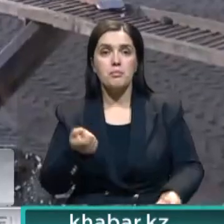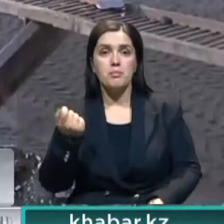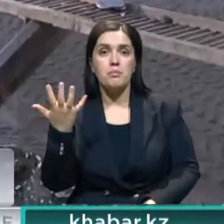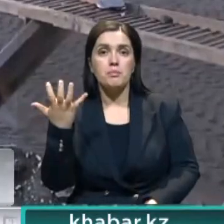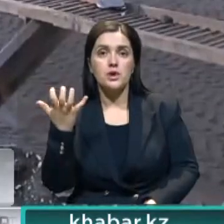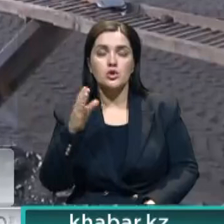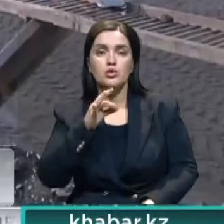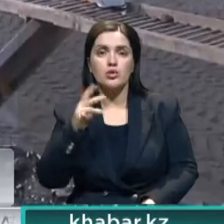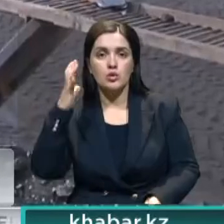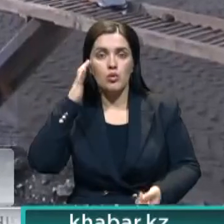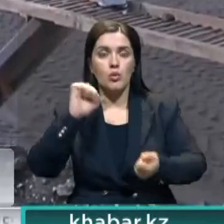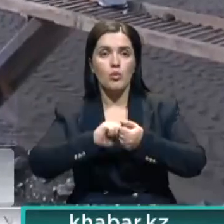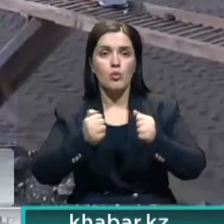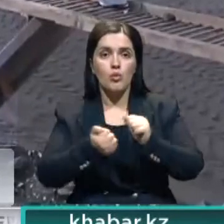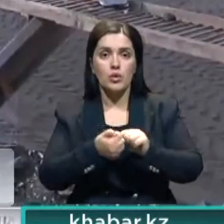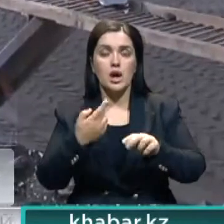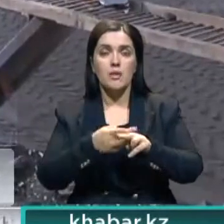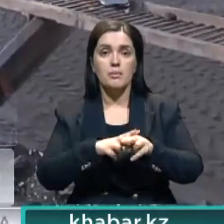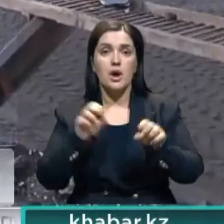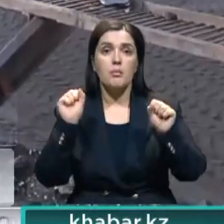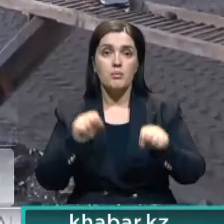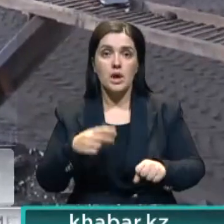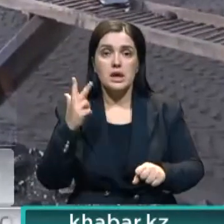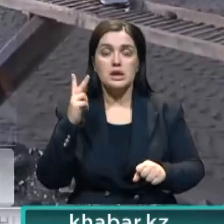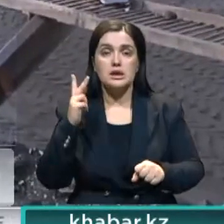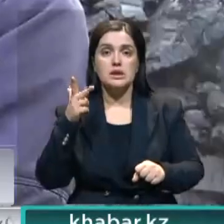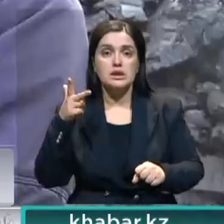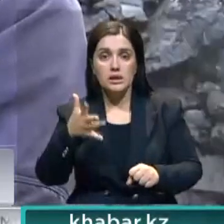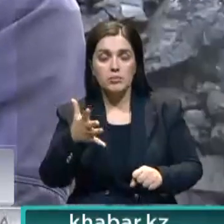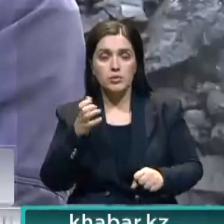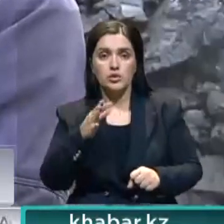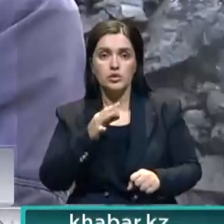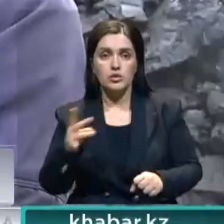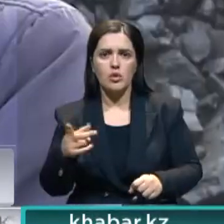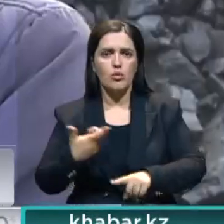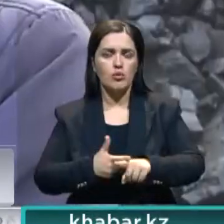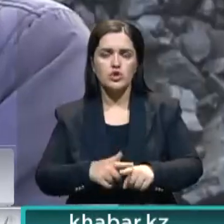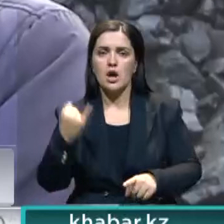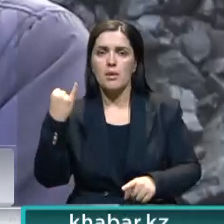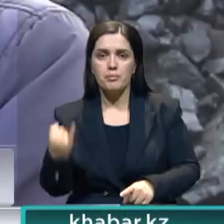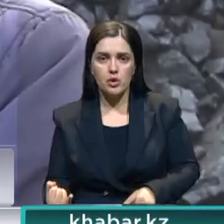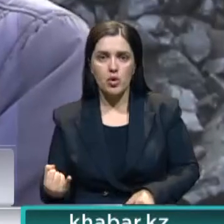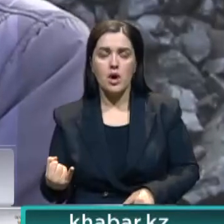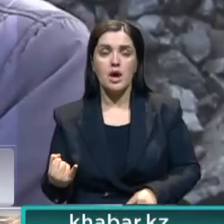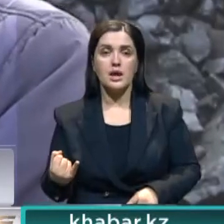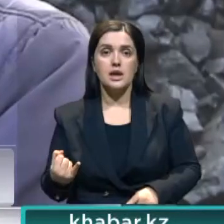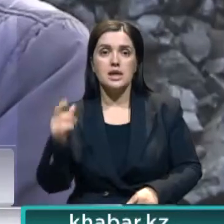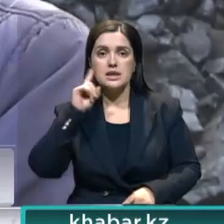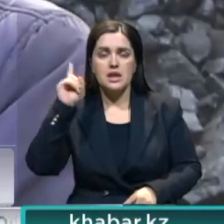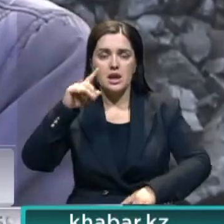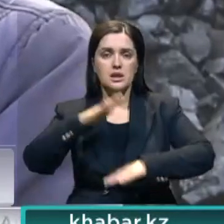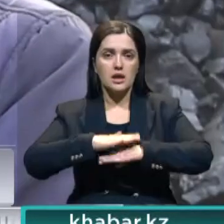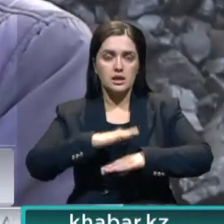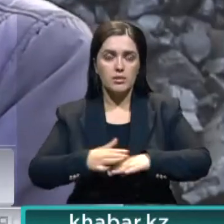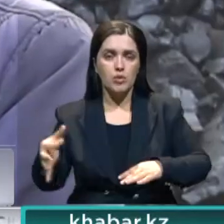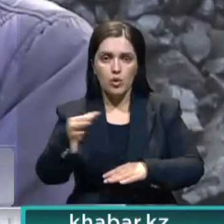500 тонн твердого топлива. При вместимости склада в 3 500 тонн. Это очень плохо. Это знают и Аким